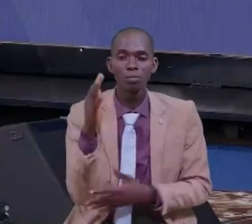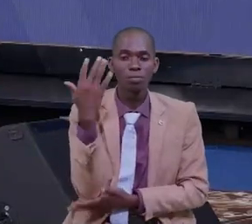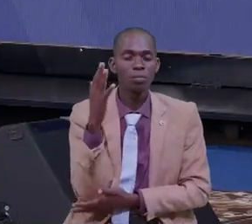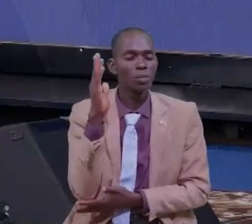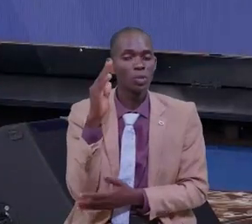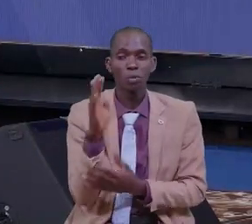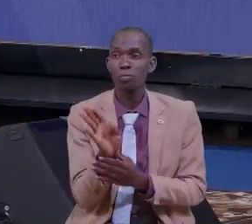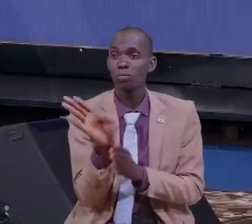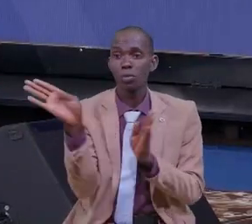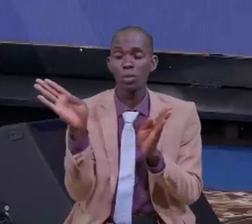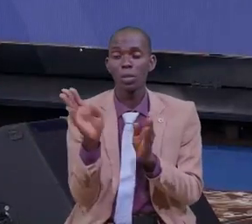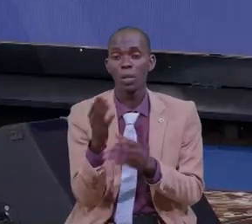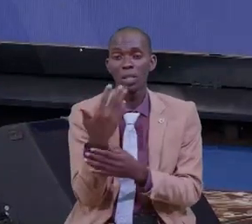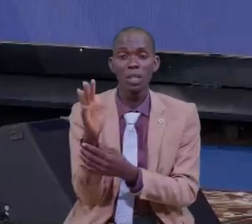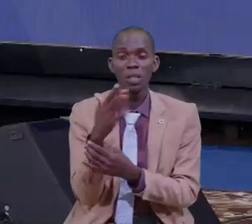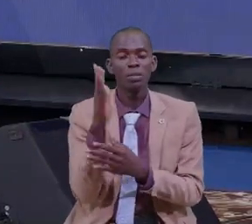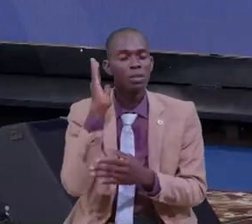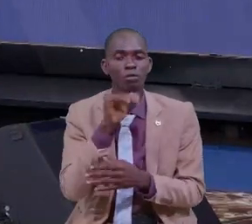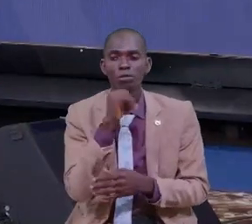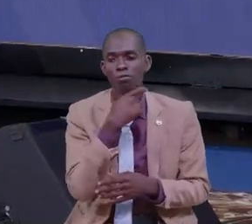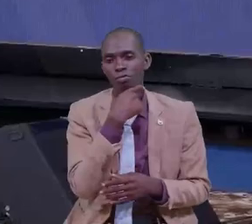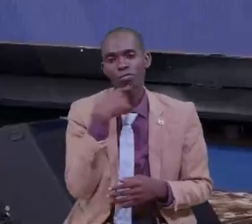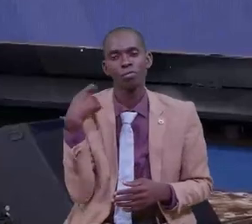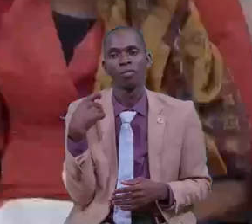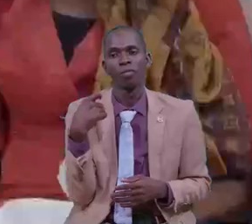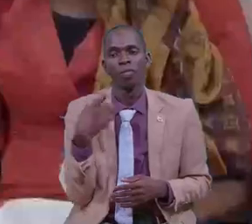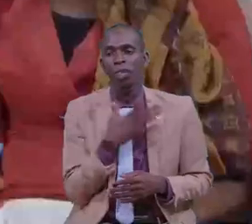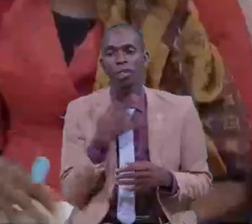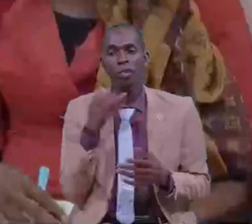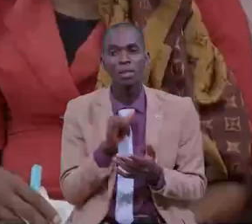ne se flétrit point. Voyez ceci, et tout ce qu'il fait,